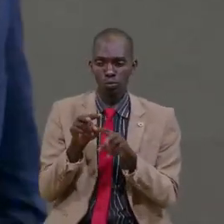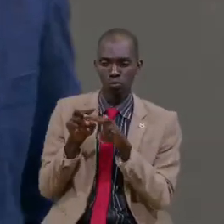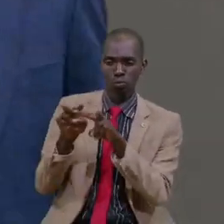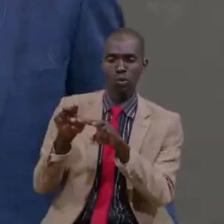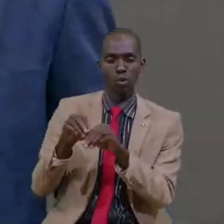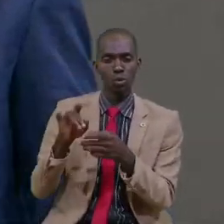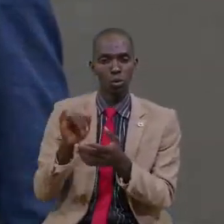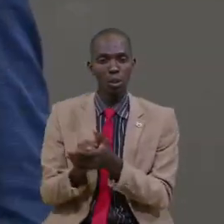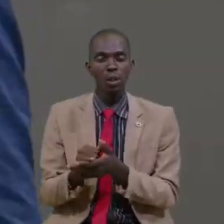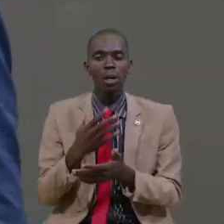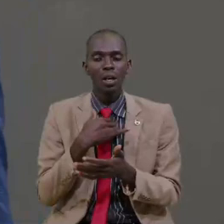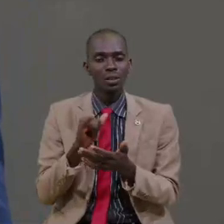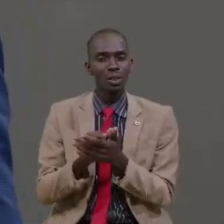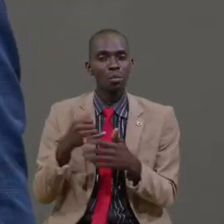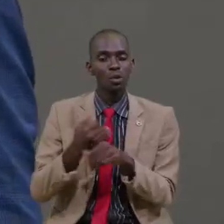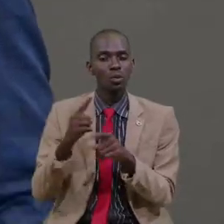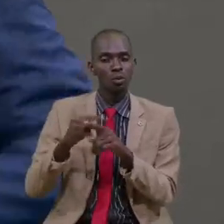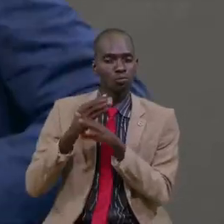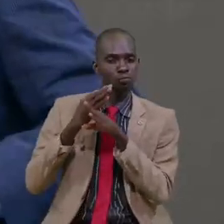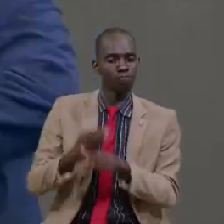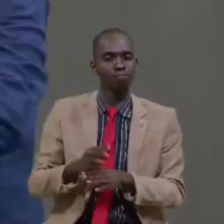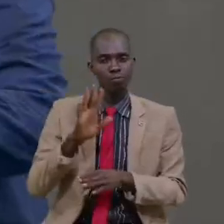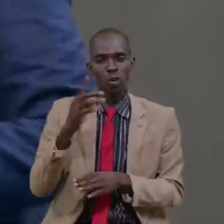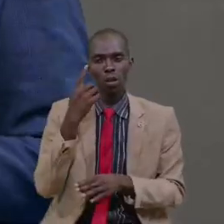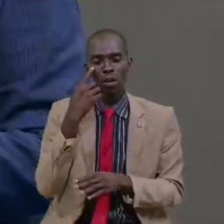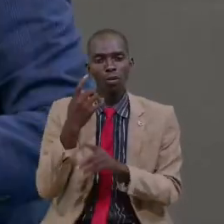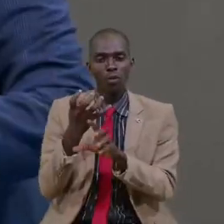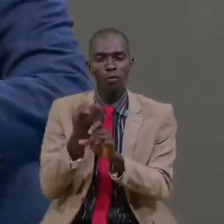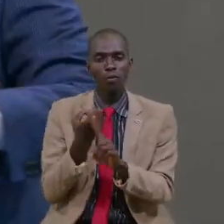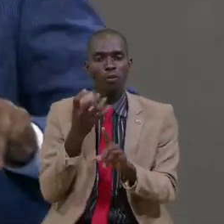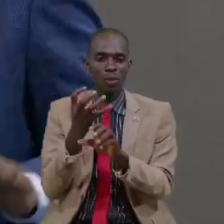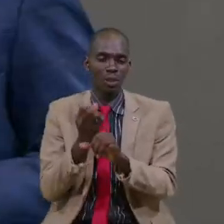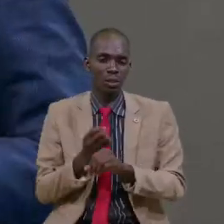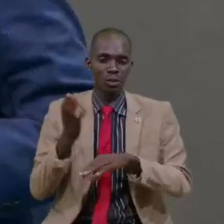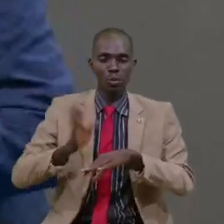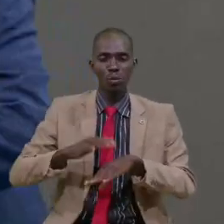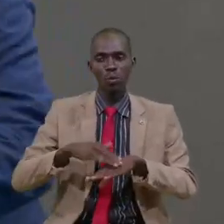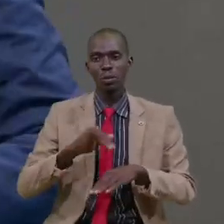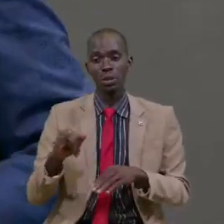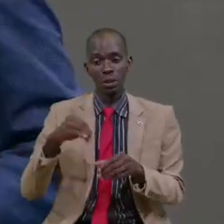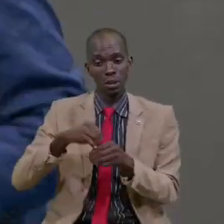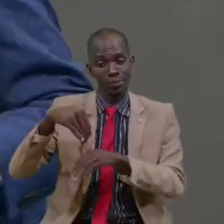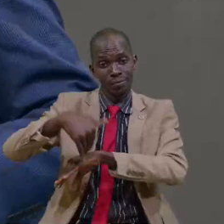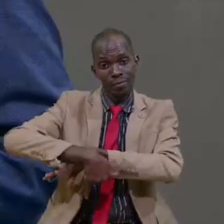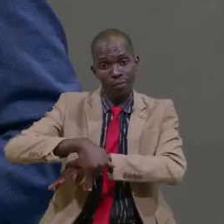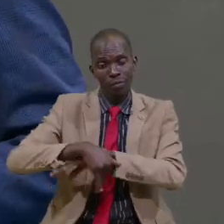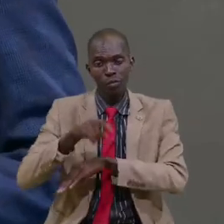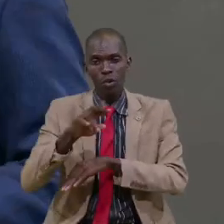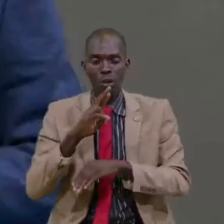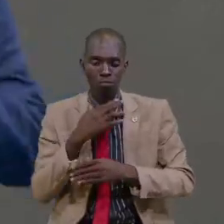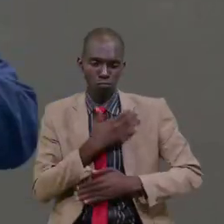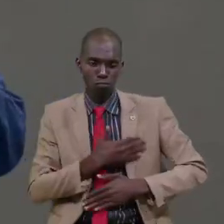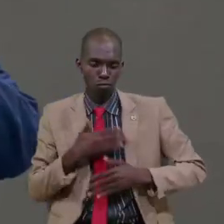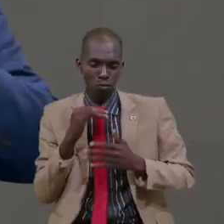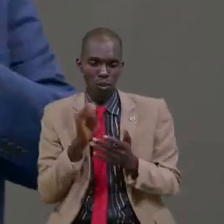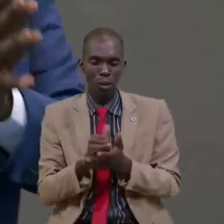et tu bloques tes oreilles aux avertissements qui viennent d'en haut, dans la nuit, tu es en train